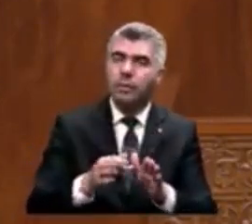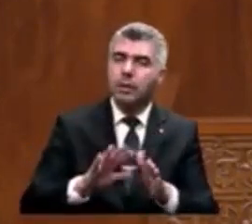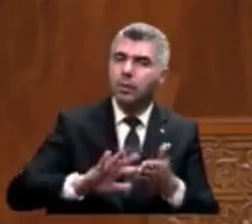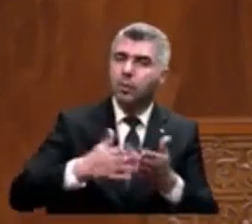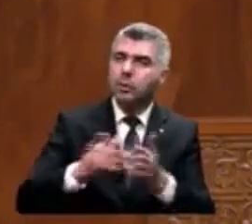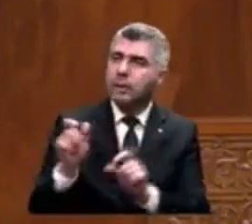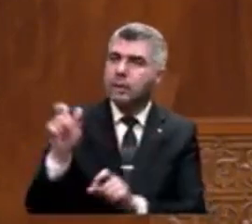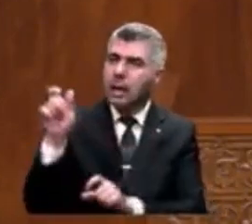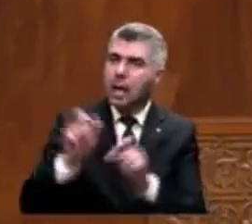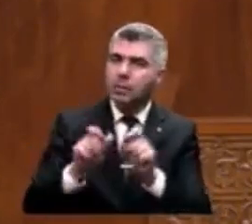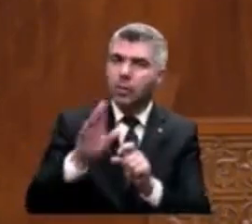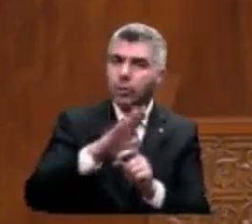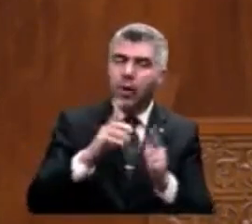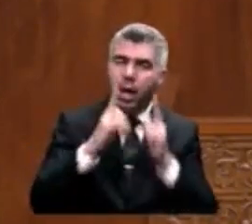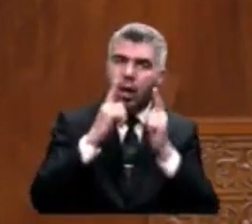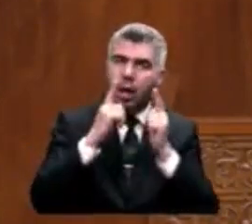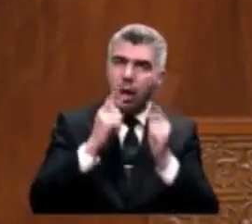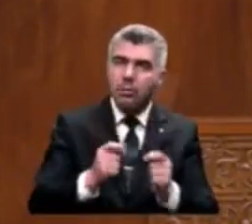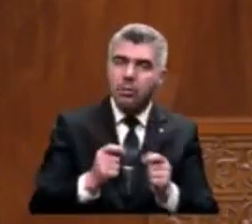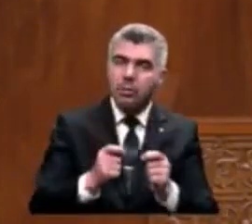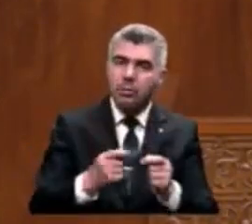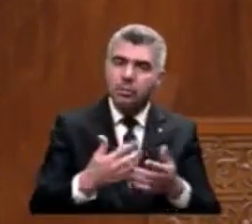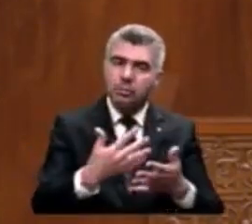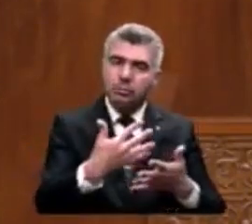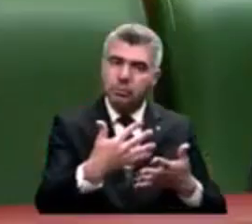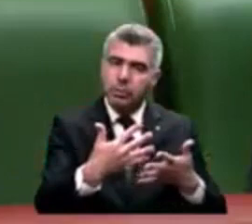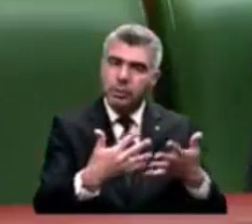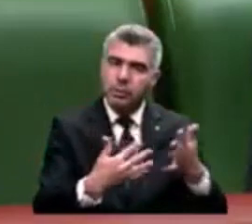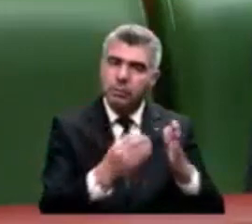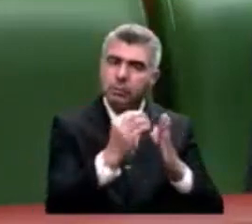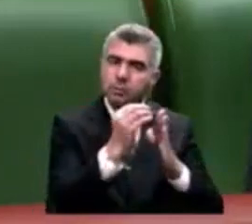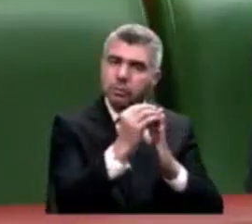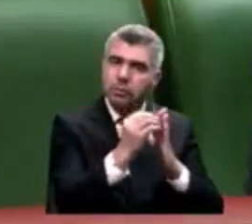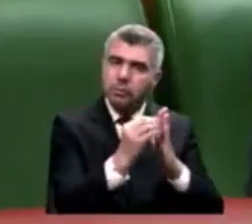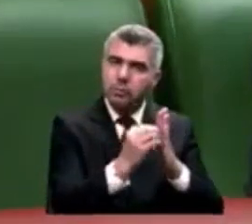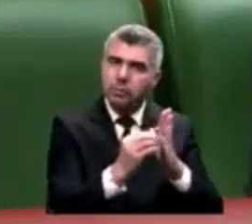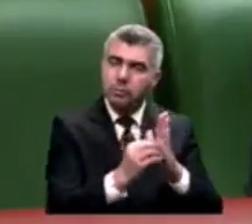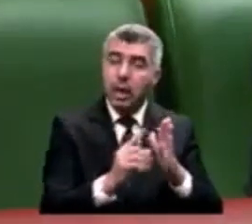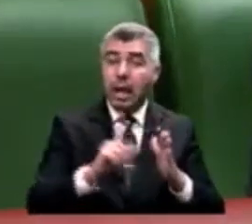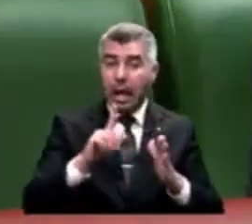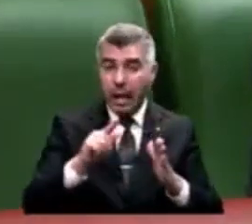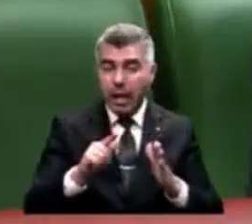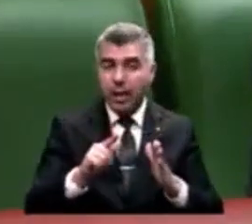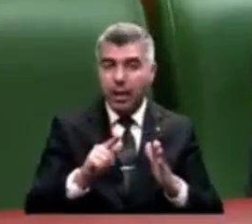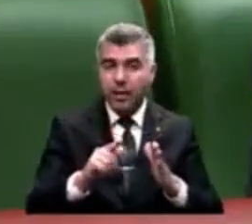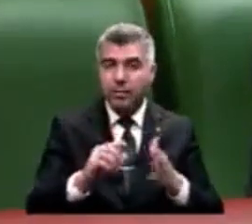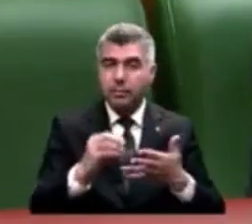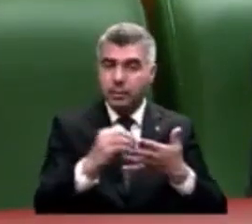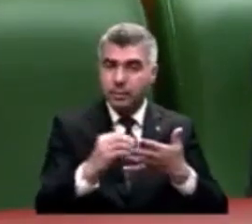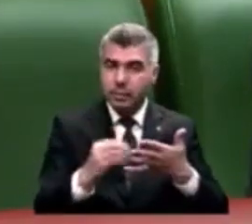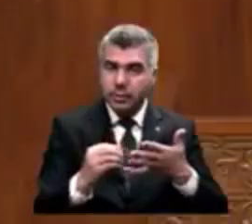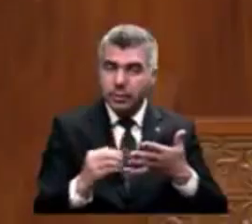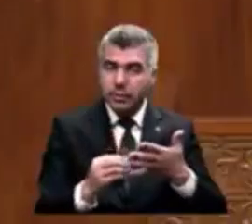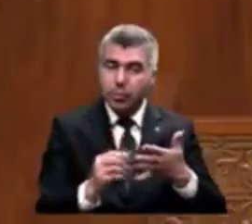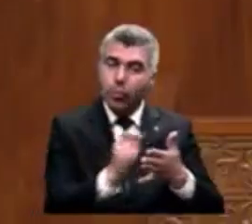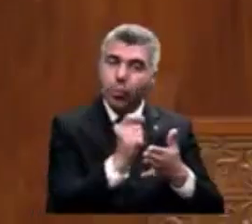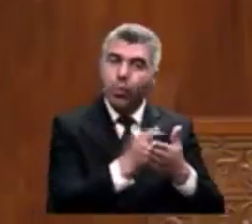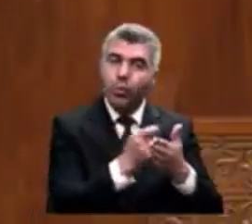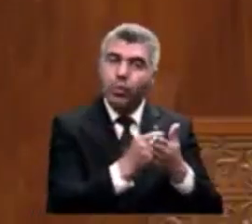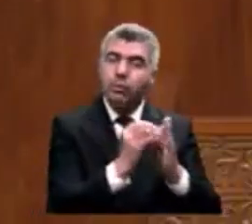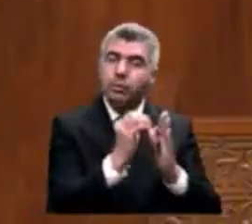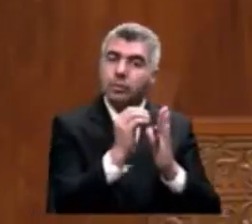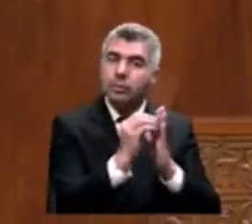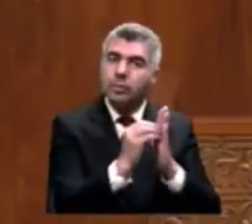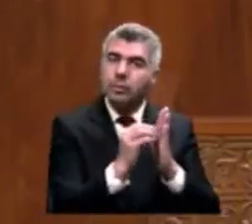للعموم ممكن ناخذوا نقطه بنقطه. واش هاد النقاط ما كايناش بالحرف